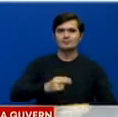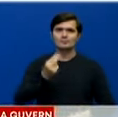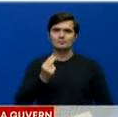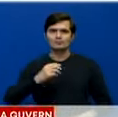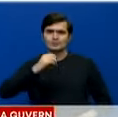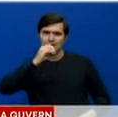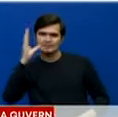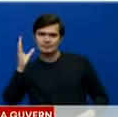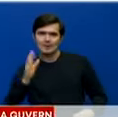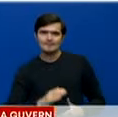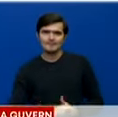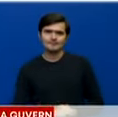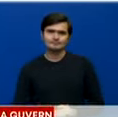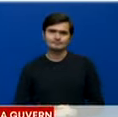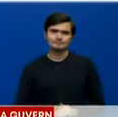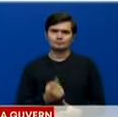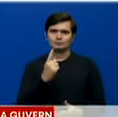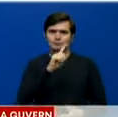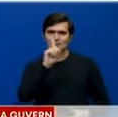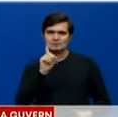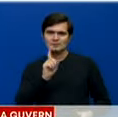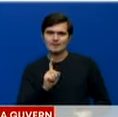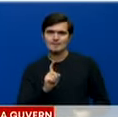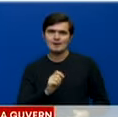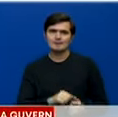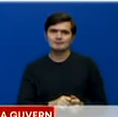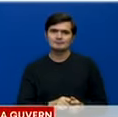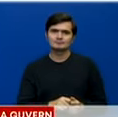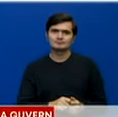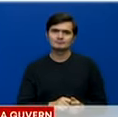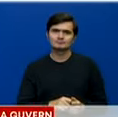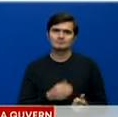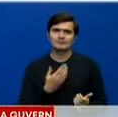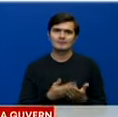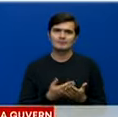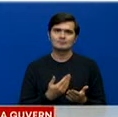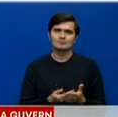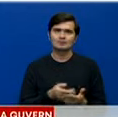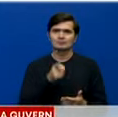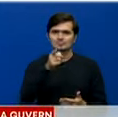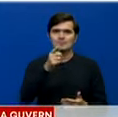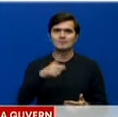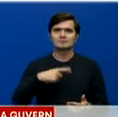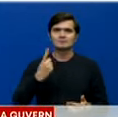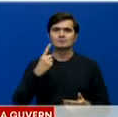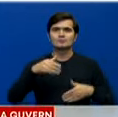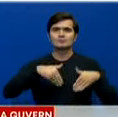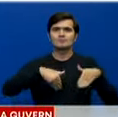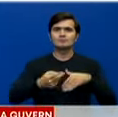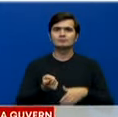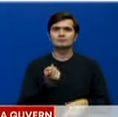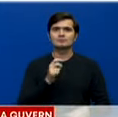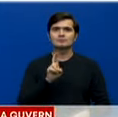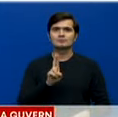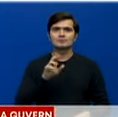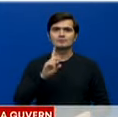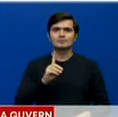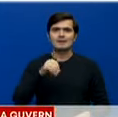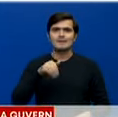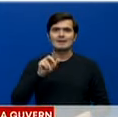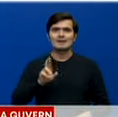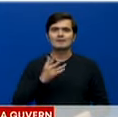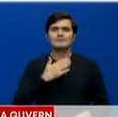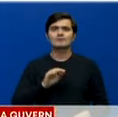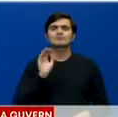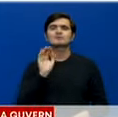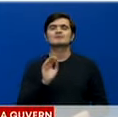Ziua, domnule ministru. Aș avea o întrebare pentru dumneavoastră prin prisma faptului că sunteți un ministru al UDMR. Și atunci o să vă întreb